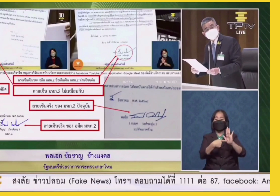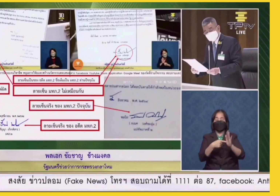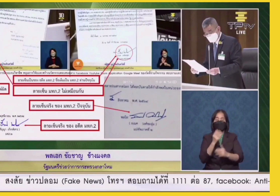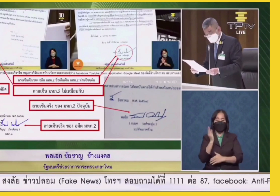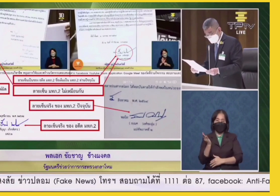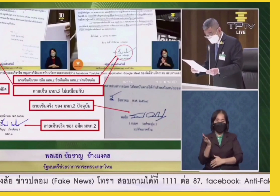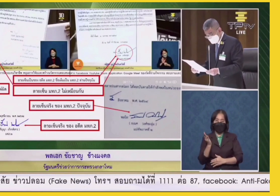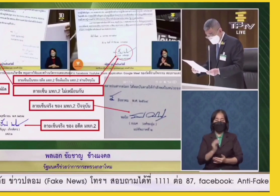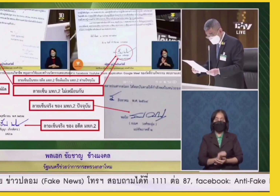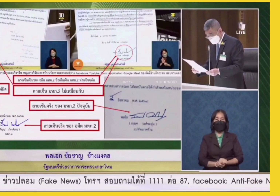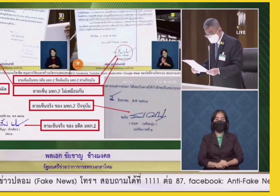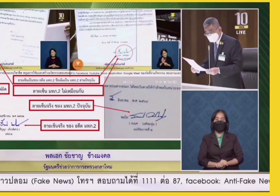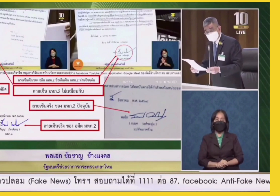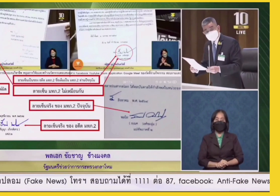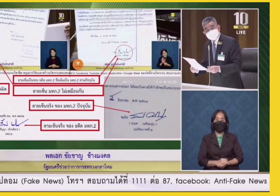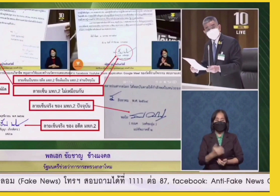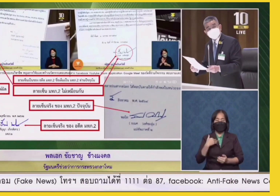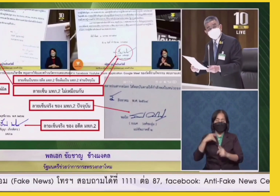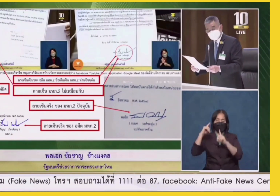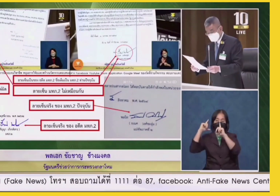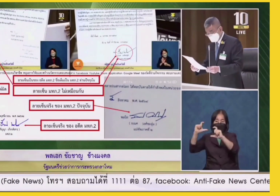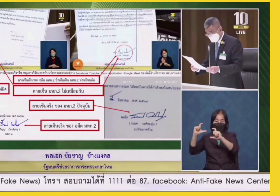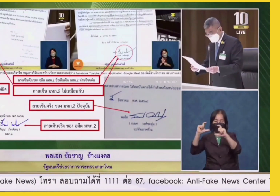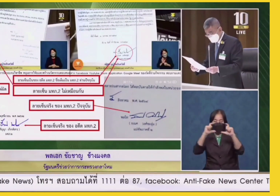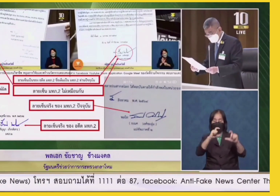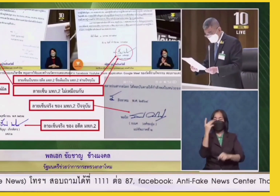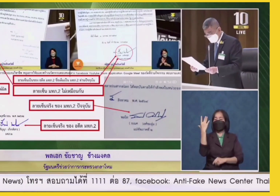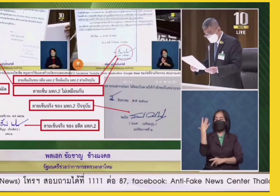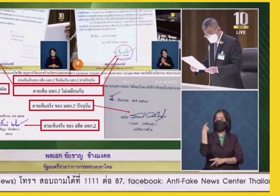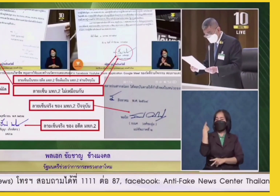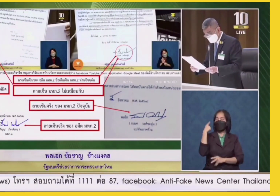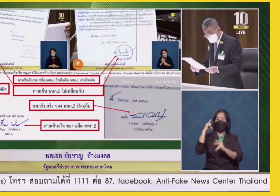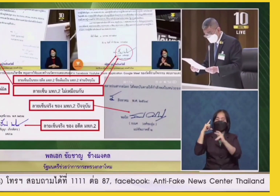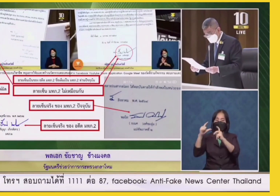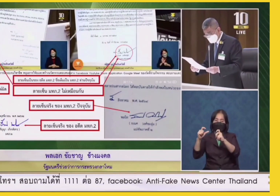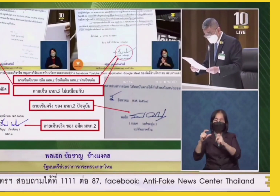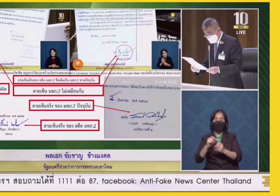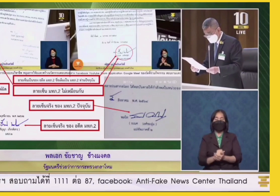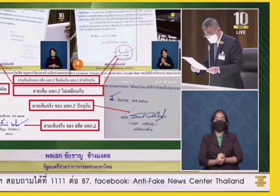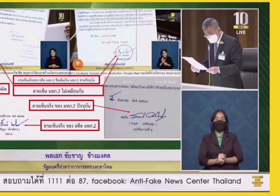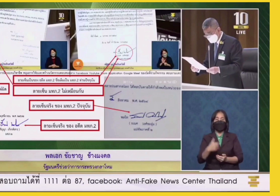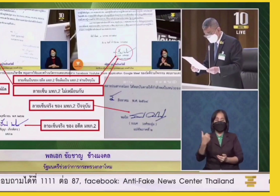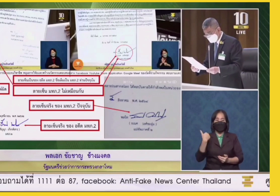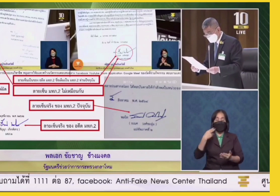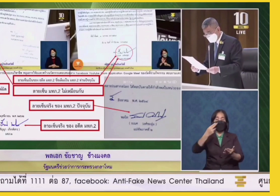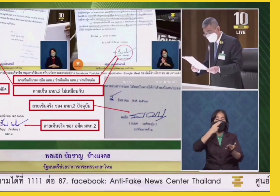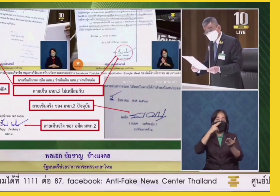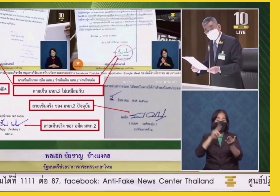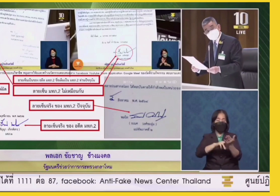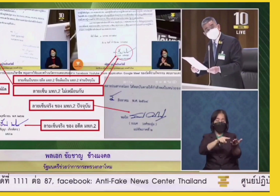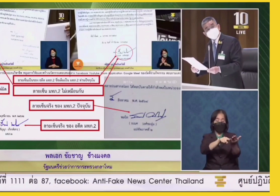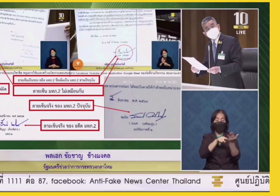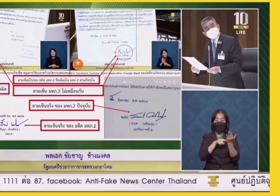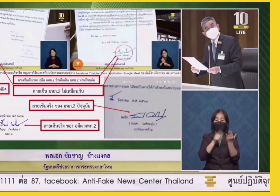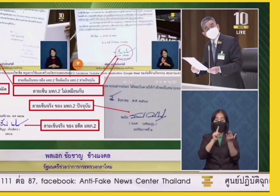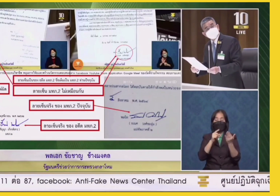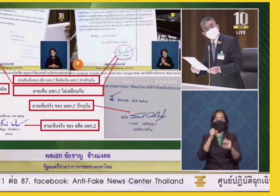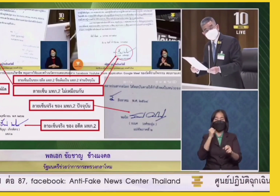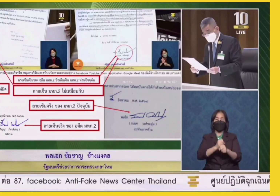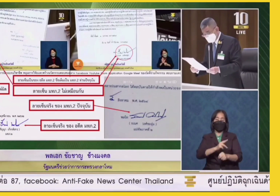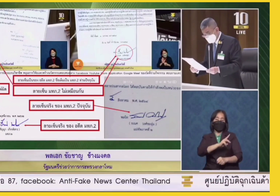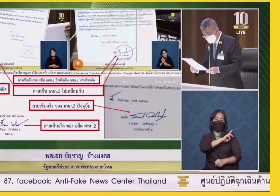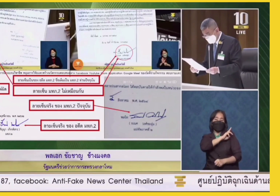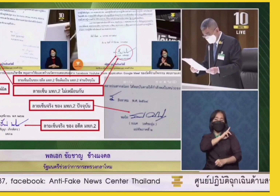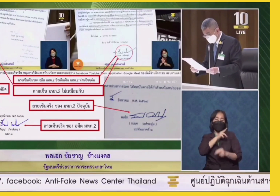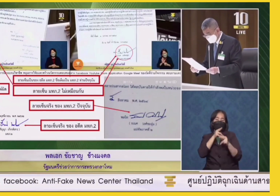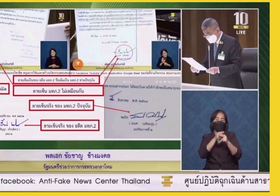ตรงนี้ก็ได้แปเมื่จากหน้าเจอ มาวัลสี้นั้งสือ ที่นำมา Herzbergครั เป็นนั้สอ whisky 4000 เป